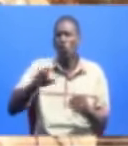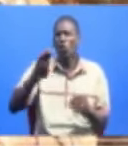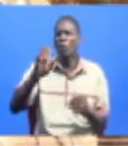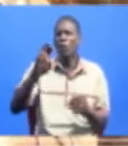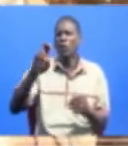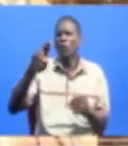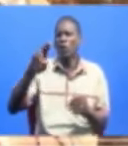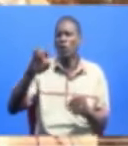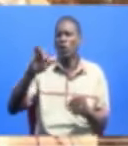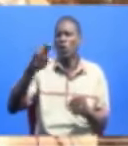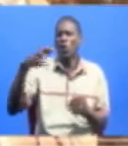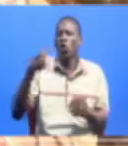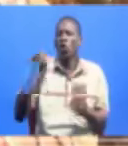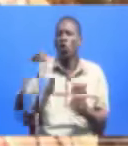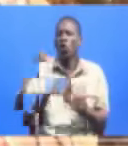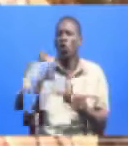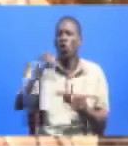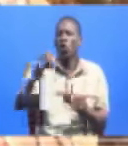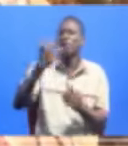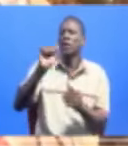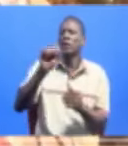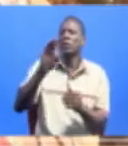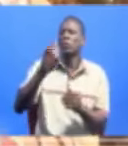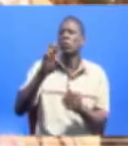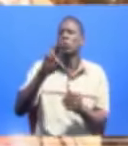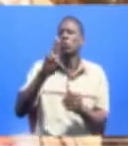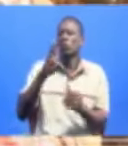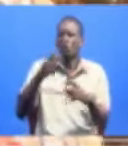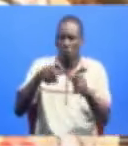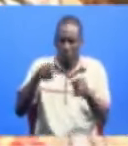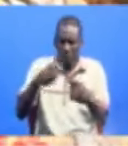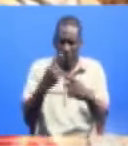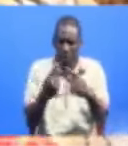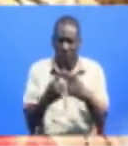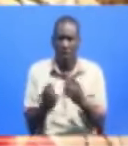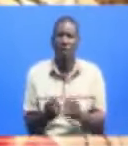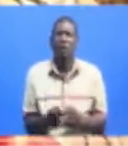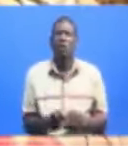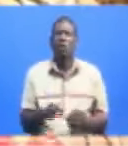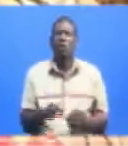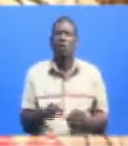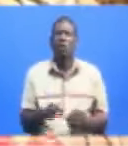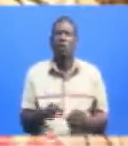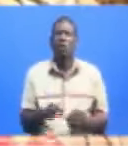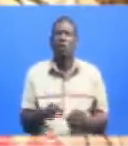Baringo na Samburu tokea mwanzo wa mwaka huu. Ruth Sarmoi, NTV.